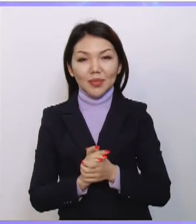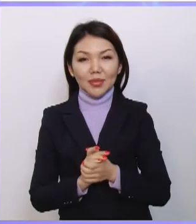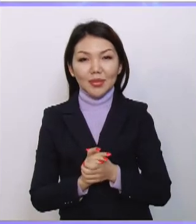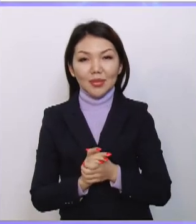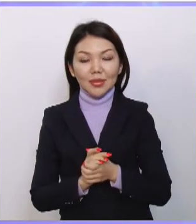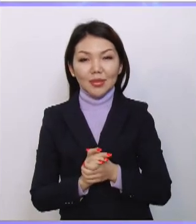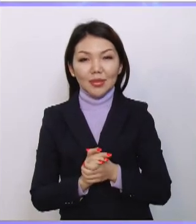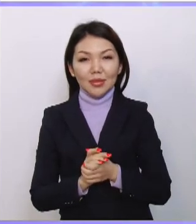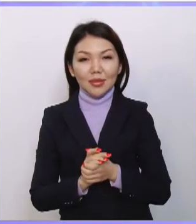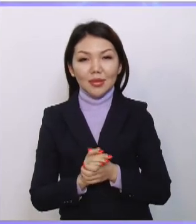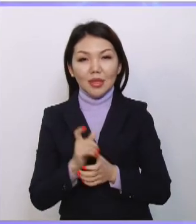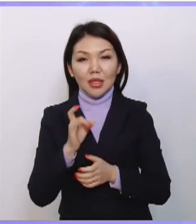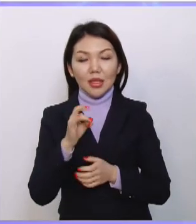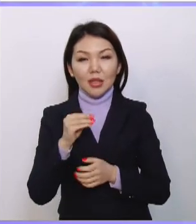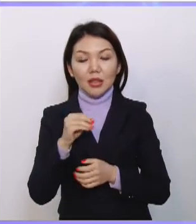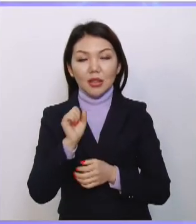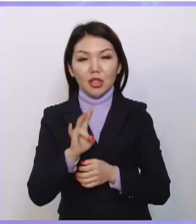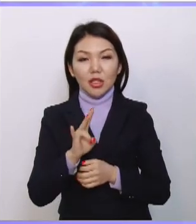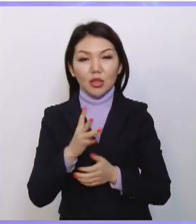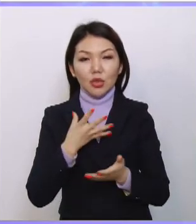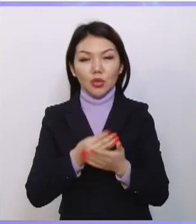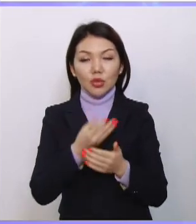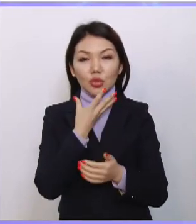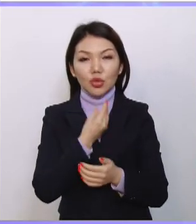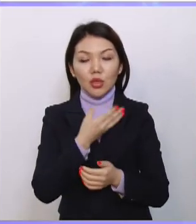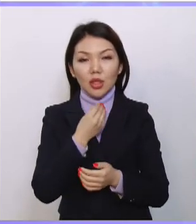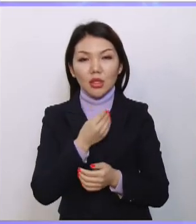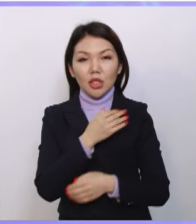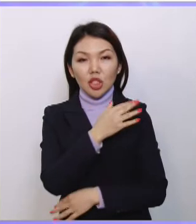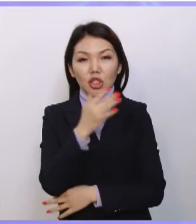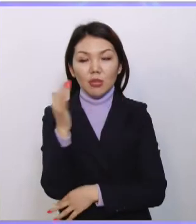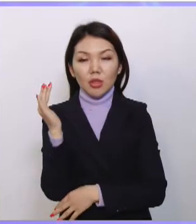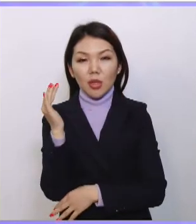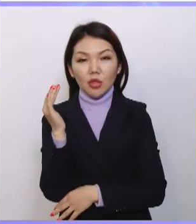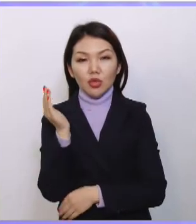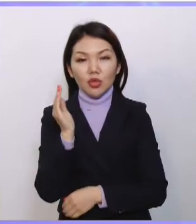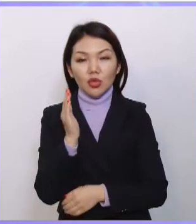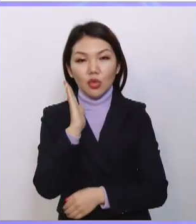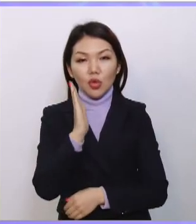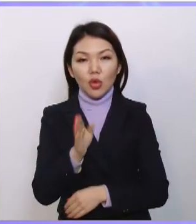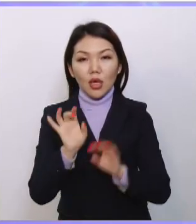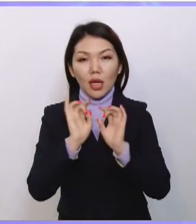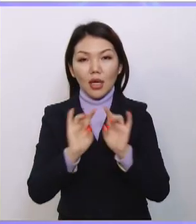Бул жолу Эржан чоң атасынын жемиш багы жөнүндө айтып берет.